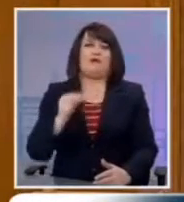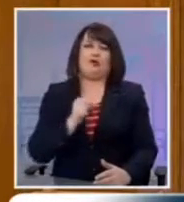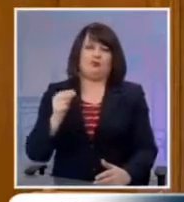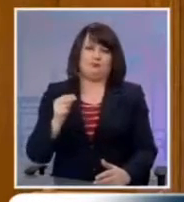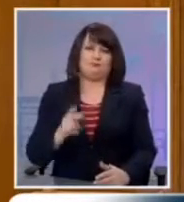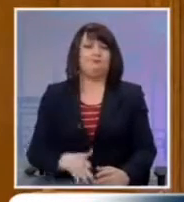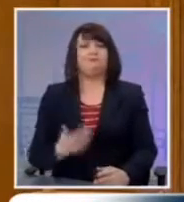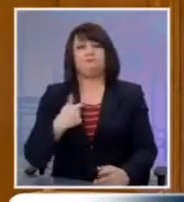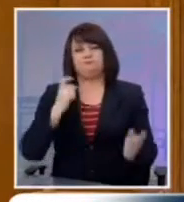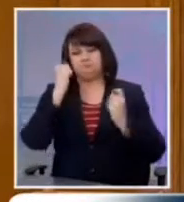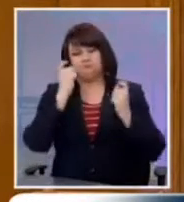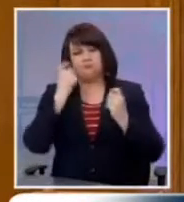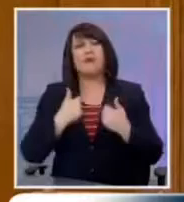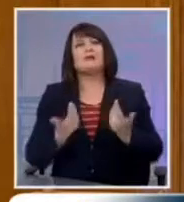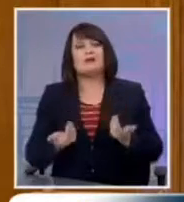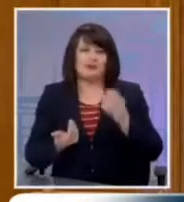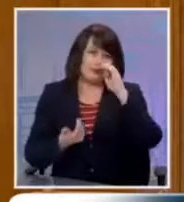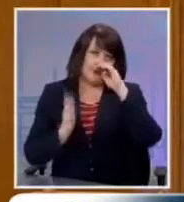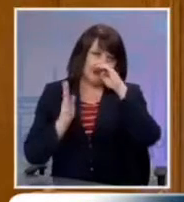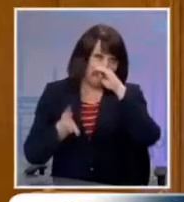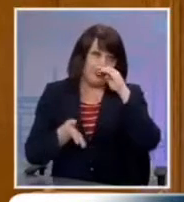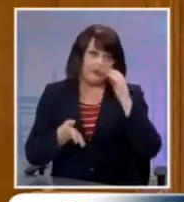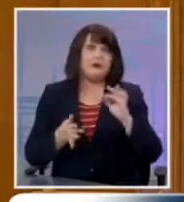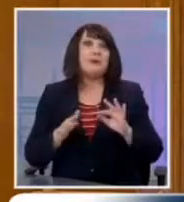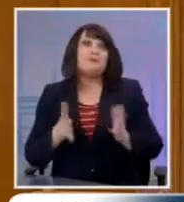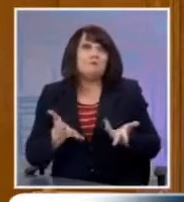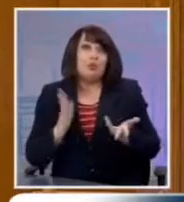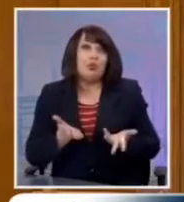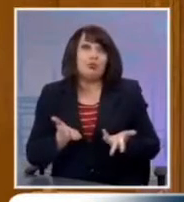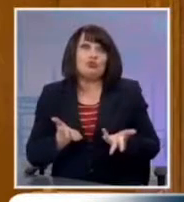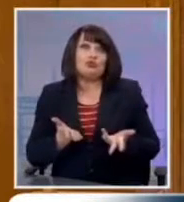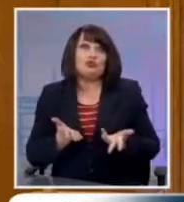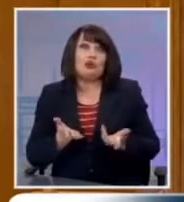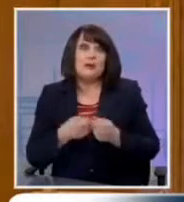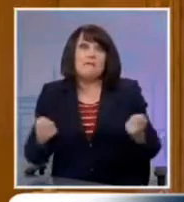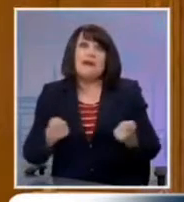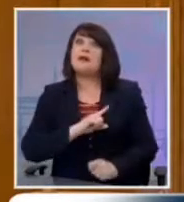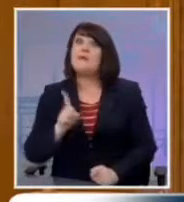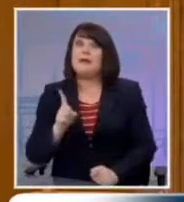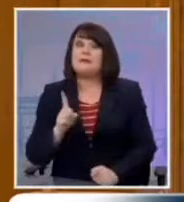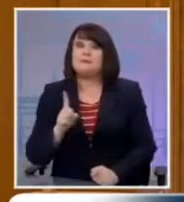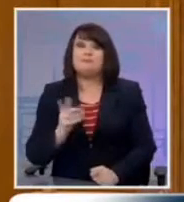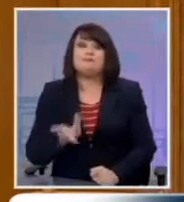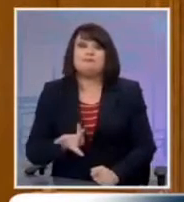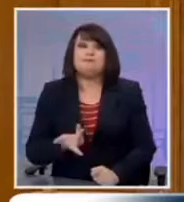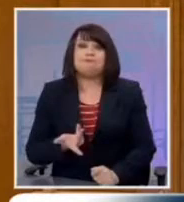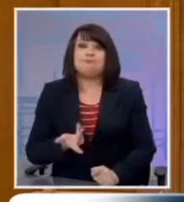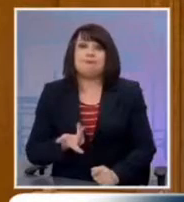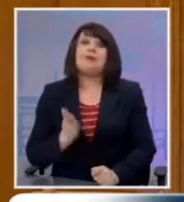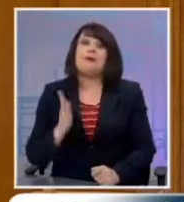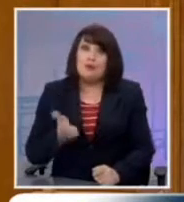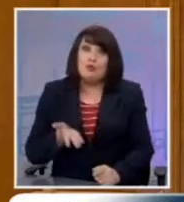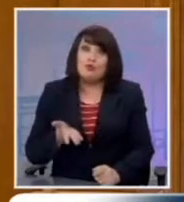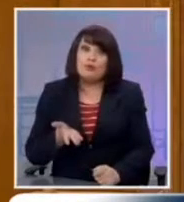Και αναρωτιέμαι, θα μπορούσαμε άραγε να μην τα πάρουμε αυτά τα μέτρα? Θα